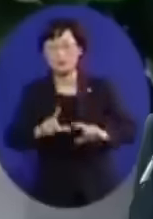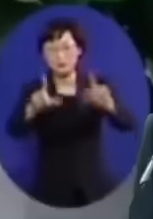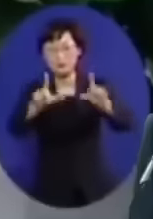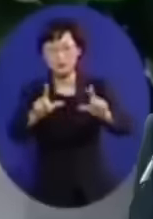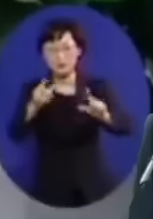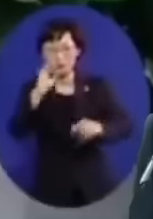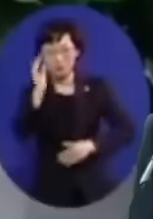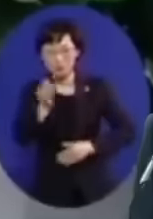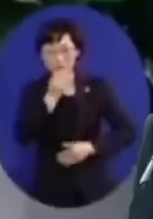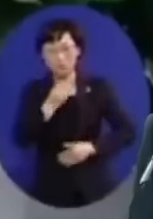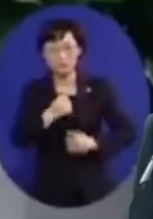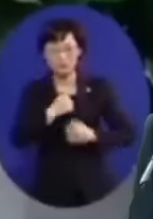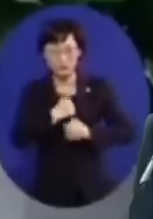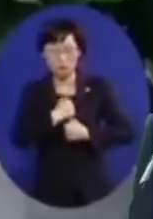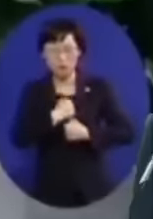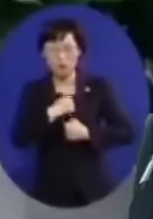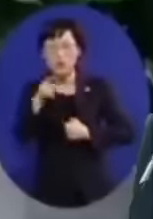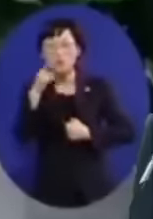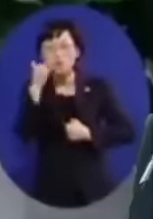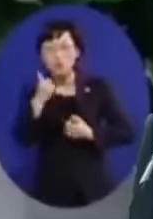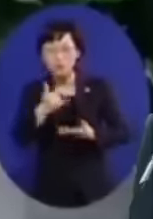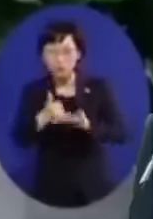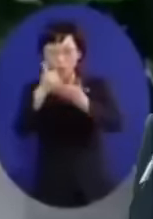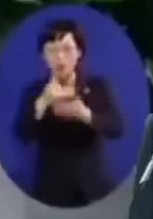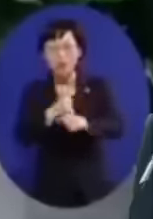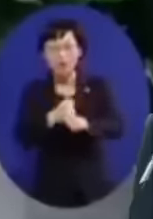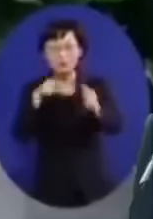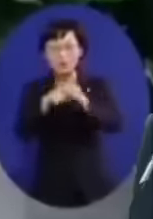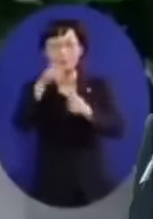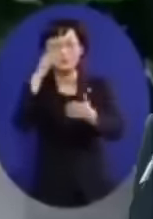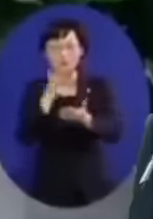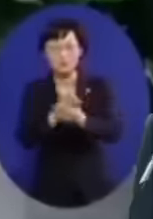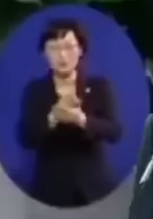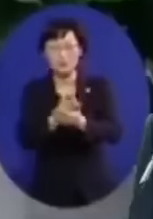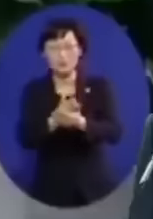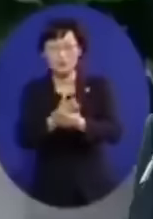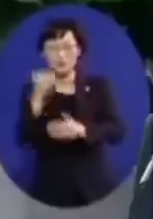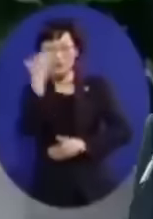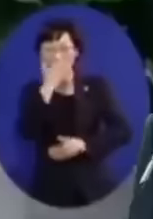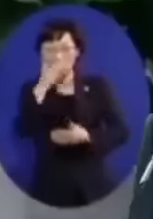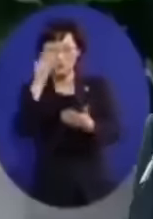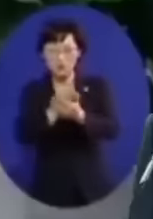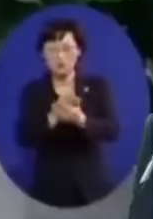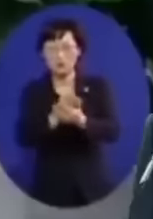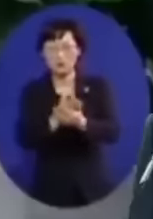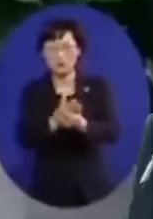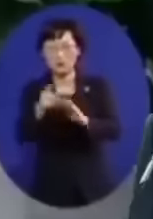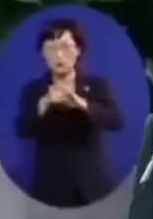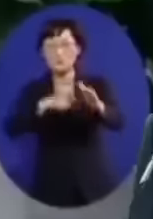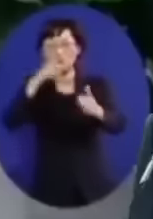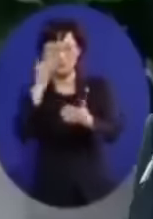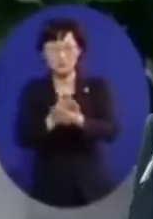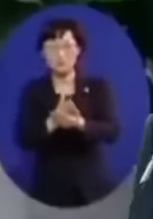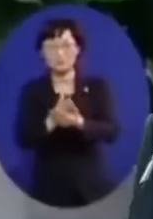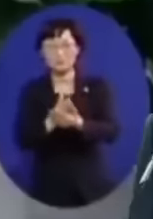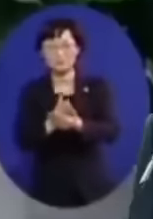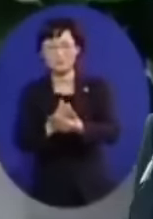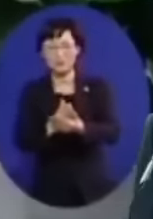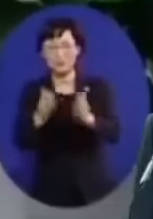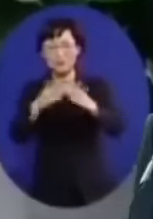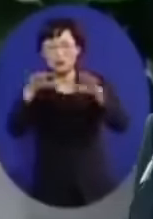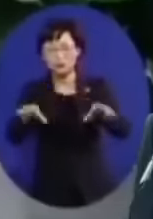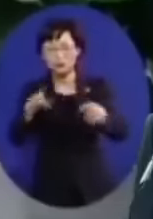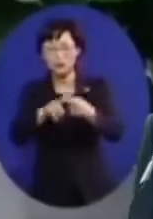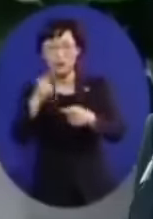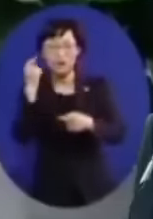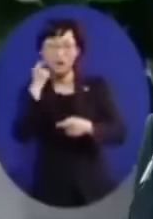지켜라. 내 부모를 공경하라. 살인하지 말라. 간음하지 말라. 도적질하지 말라. 내 이웃에 대하여